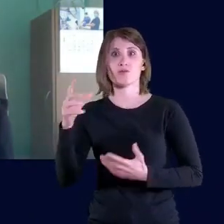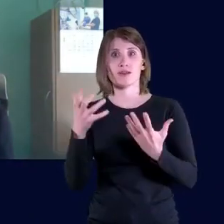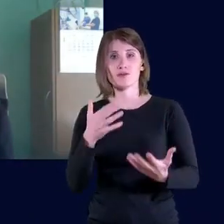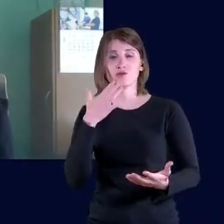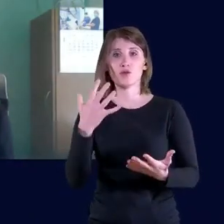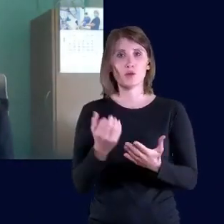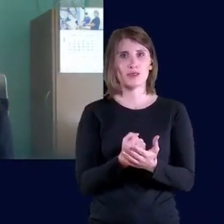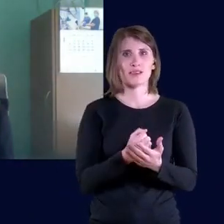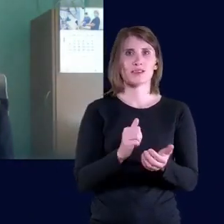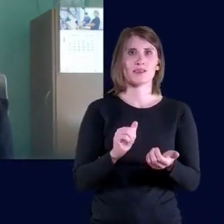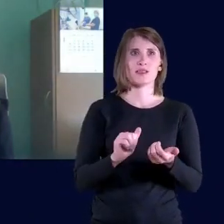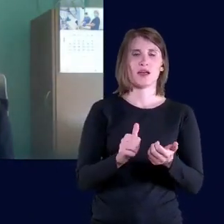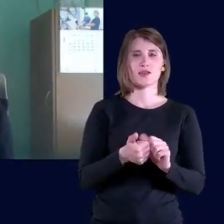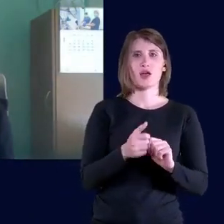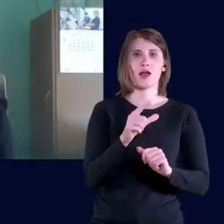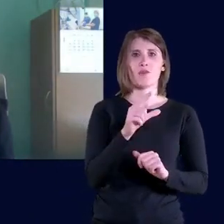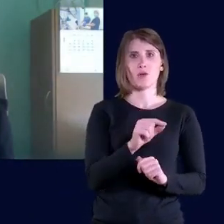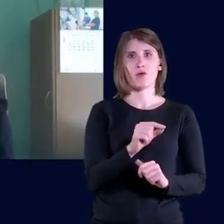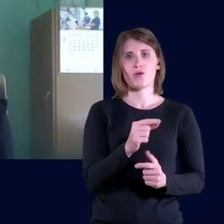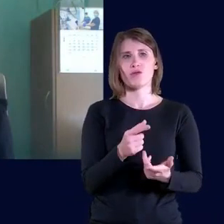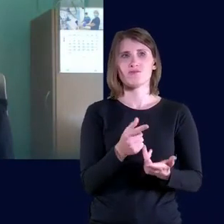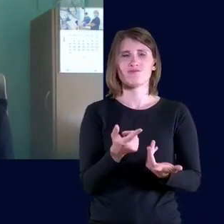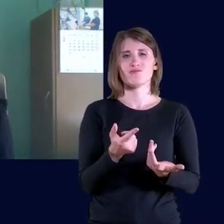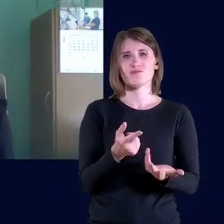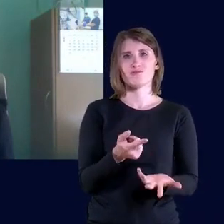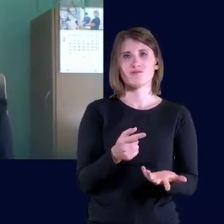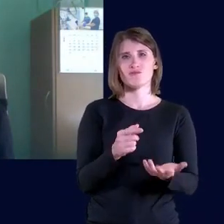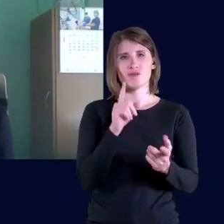szansa na to że rzeczywiście